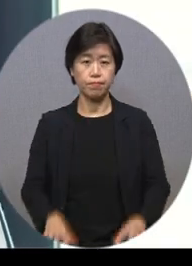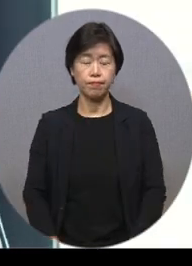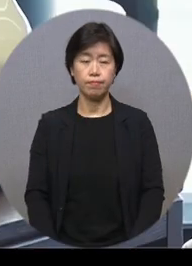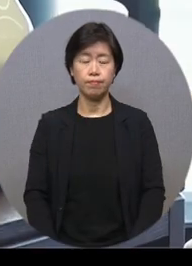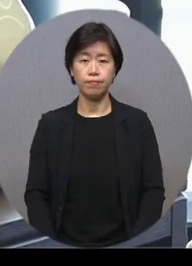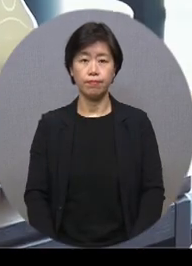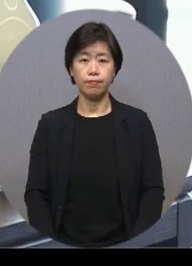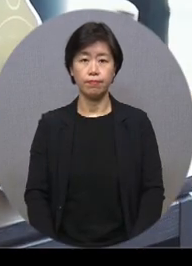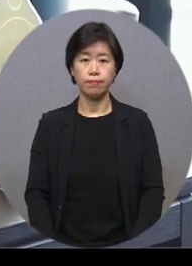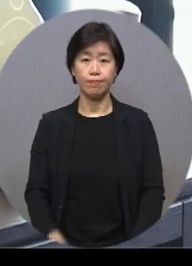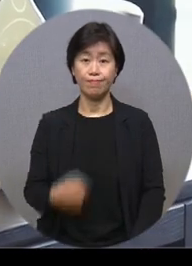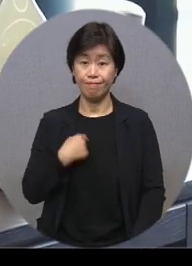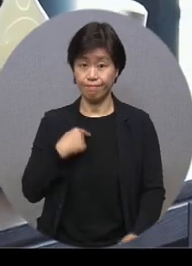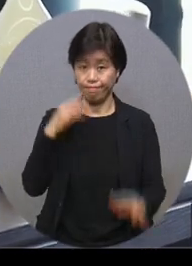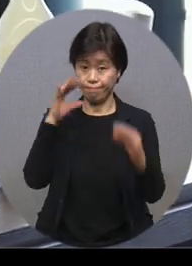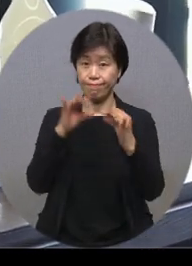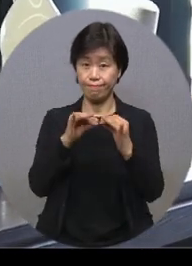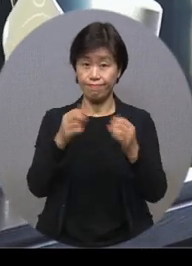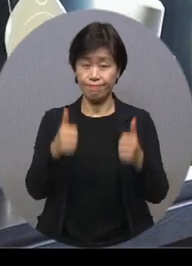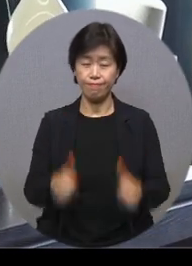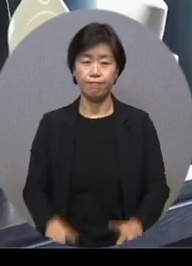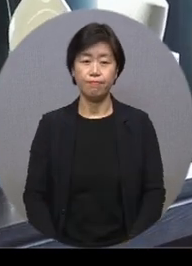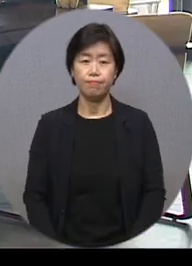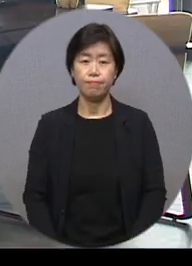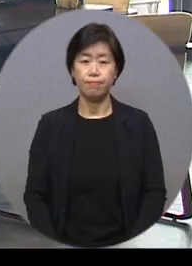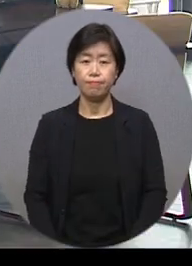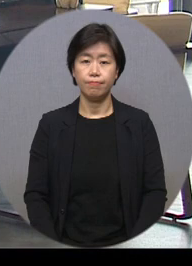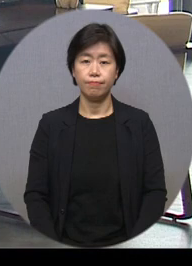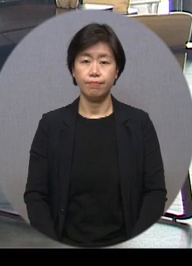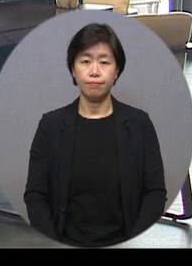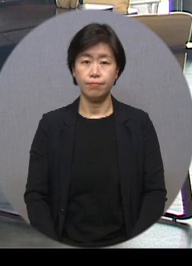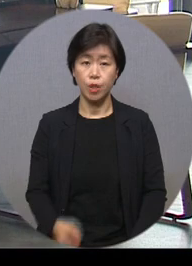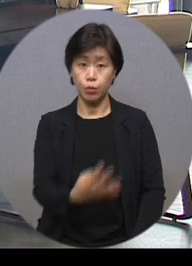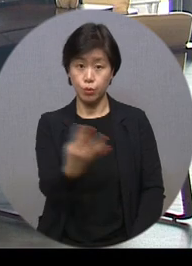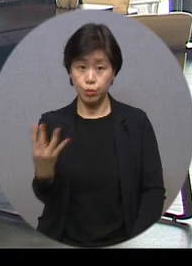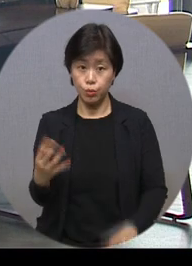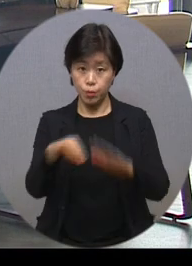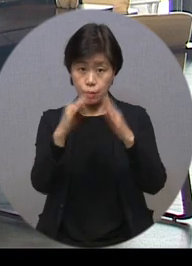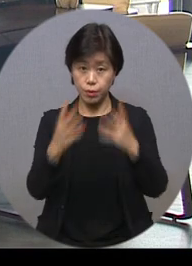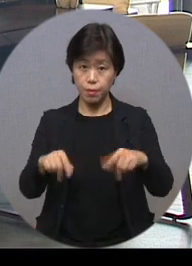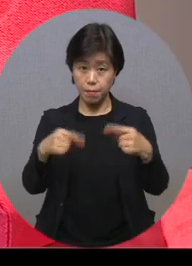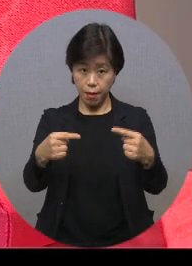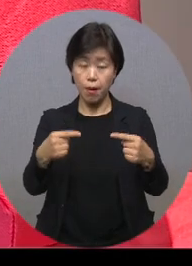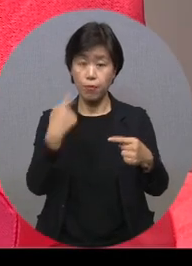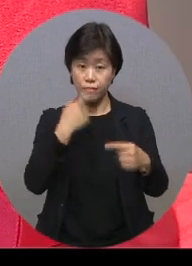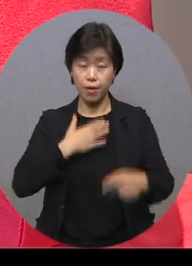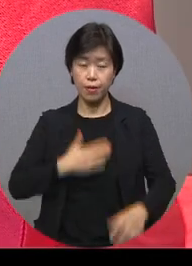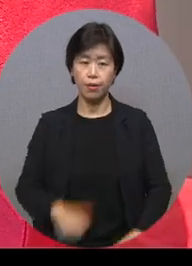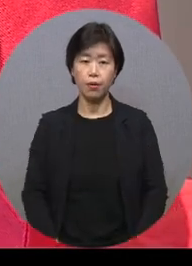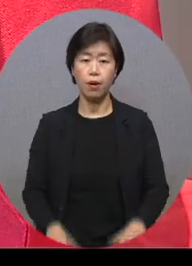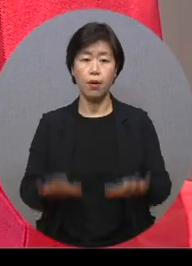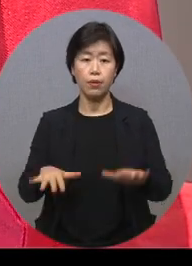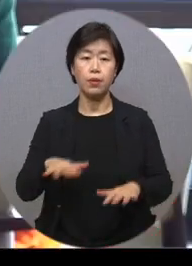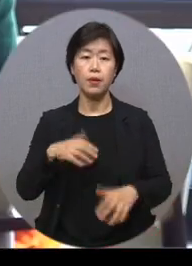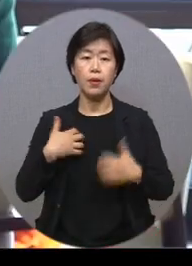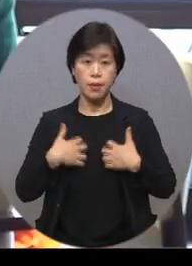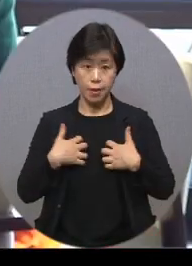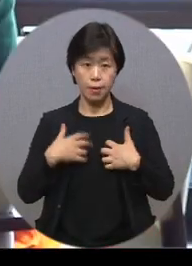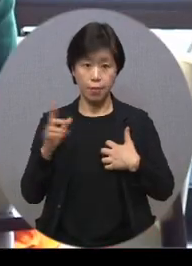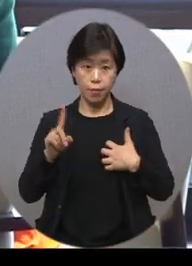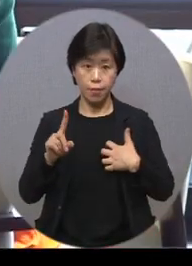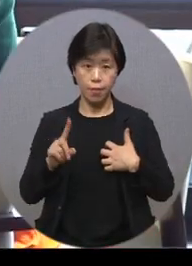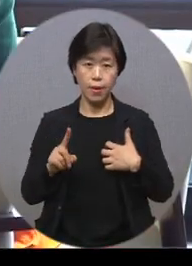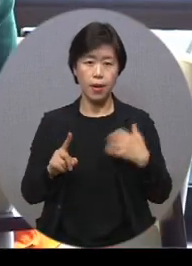하겠습니다. 그럼 저도 해볼게요. 그럼 모두 참여하시는 걸로 알겠습니다. 오늘 오징어 게임은